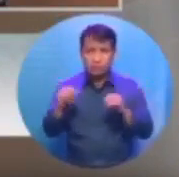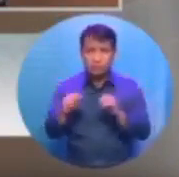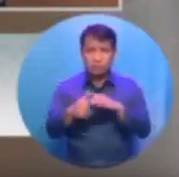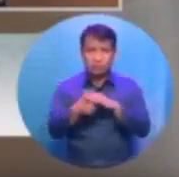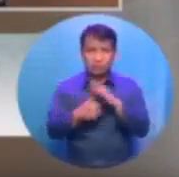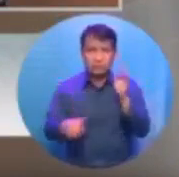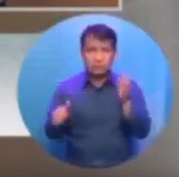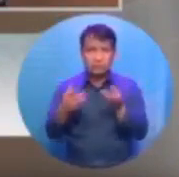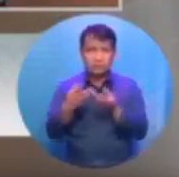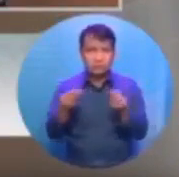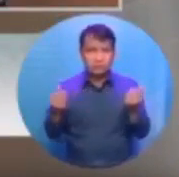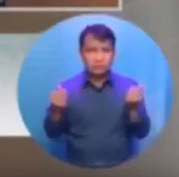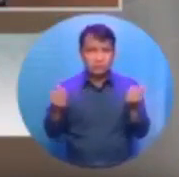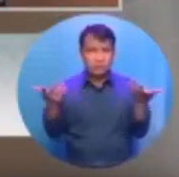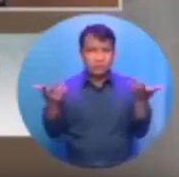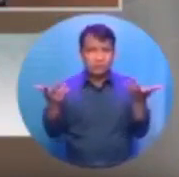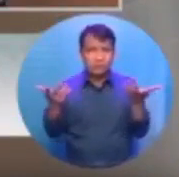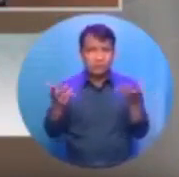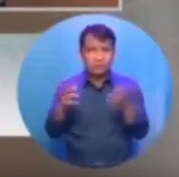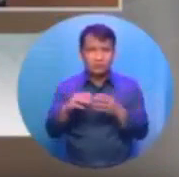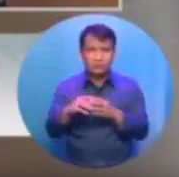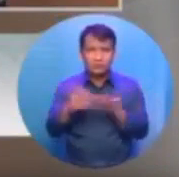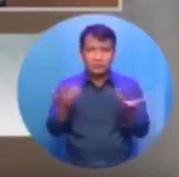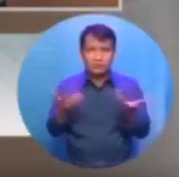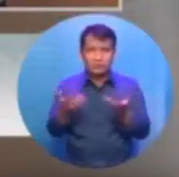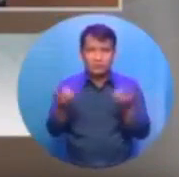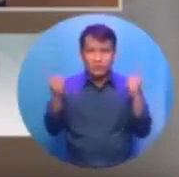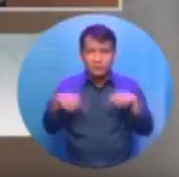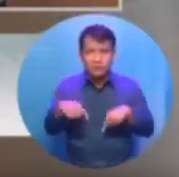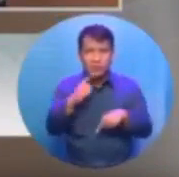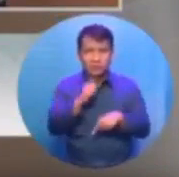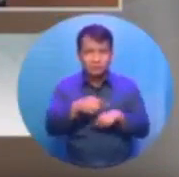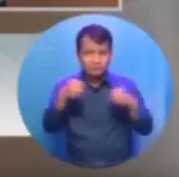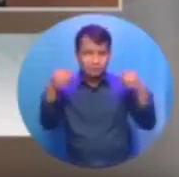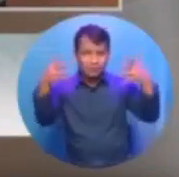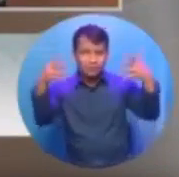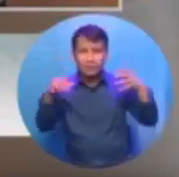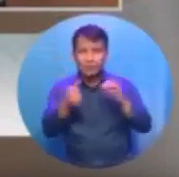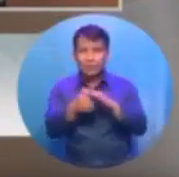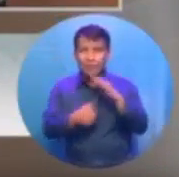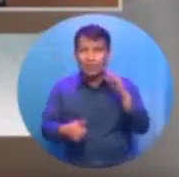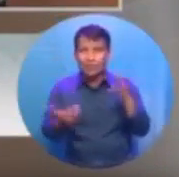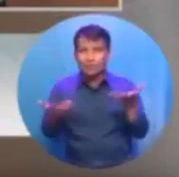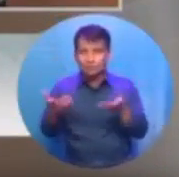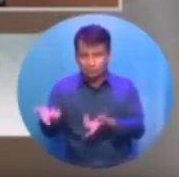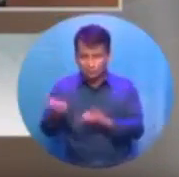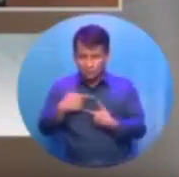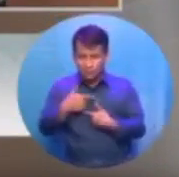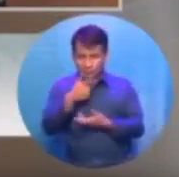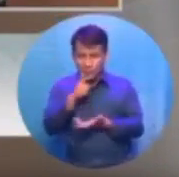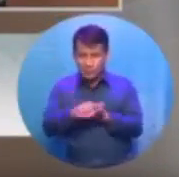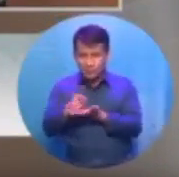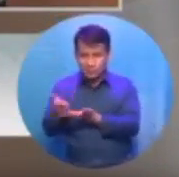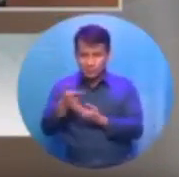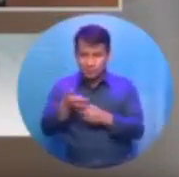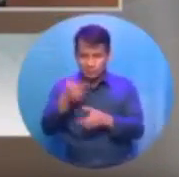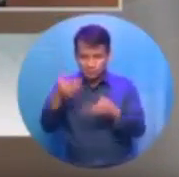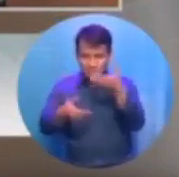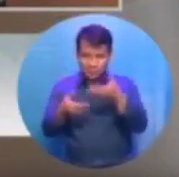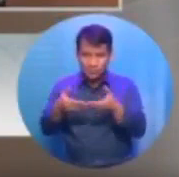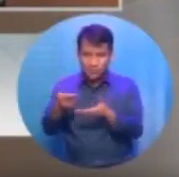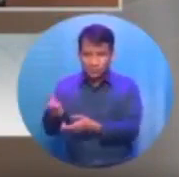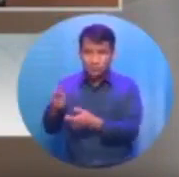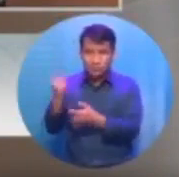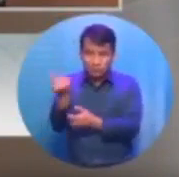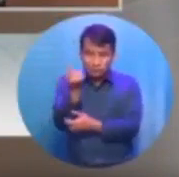biglang na-dismiss. Parang milagro. Eh, samantalang wala pa siya natatanggap na subpoena. Ang natanggap niya after